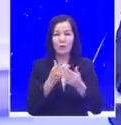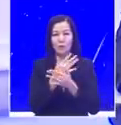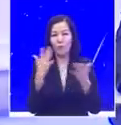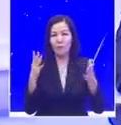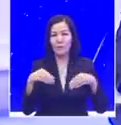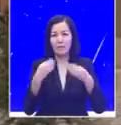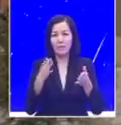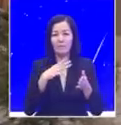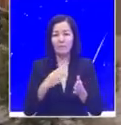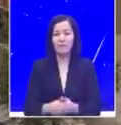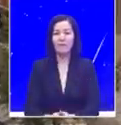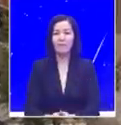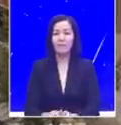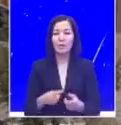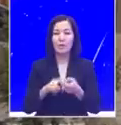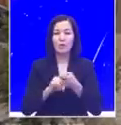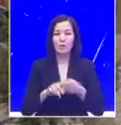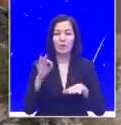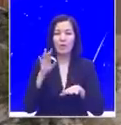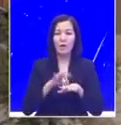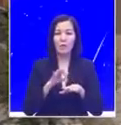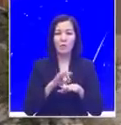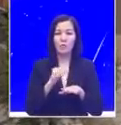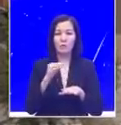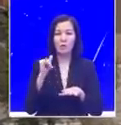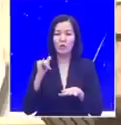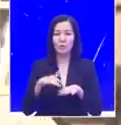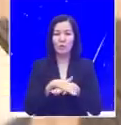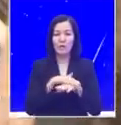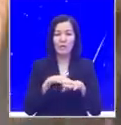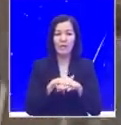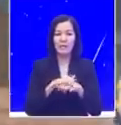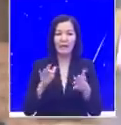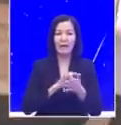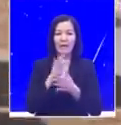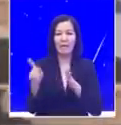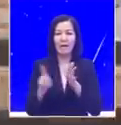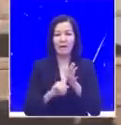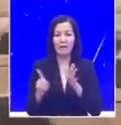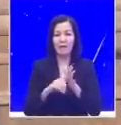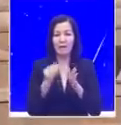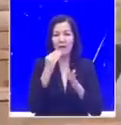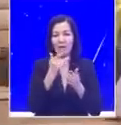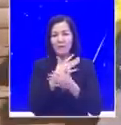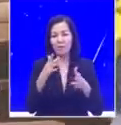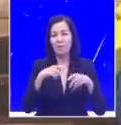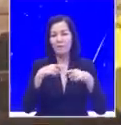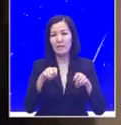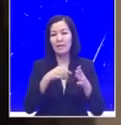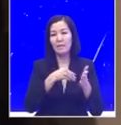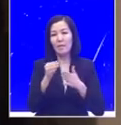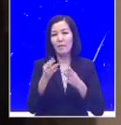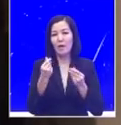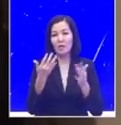берді. Жұқпалы індет жесулықтардың да қозғалысын шектеді. Оның үстіне шаһарға шығып, азық-түлік сатып алуға қаражат